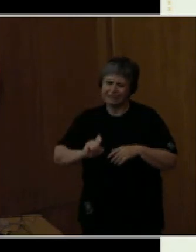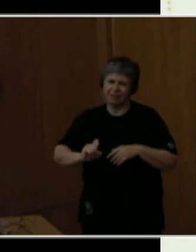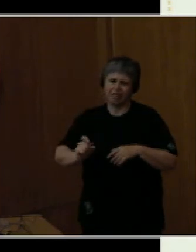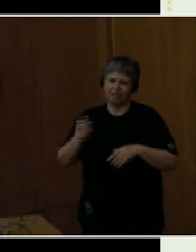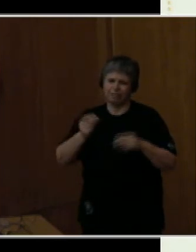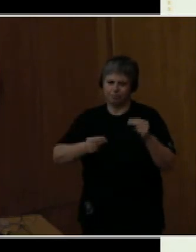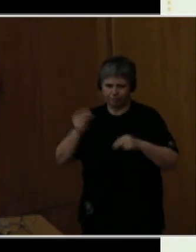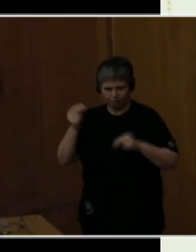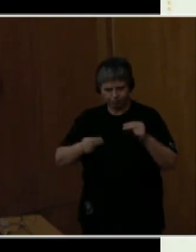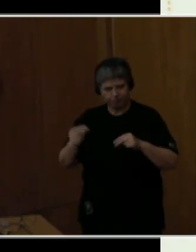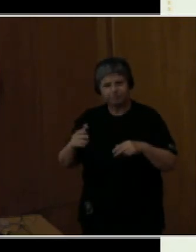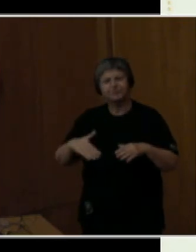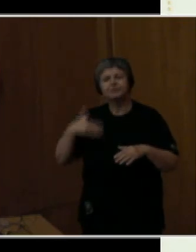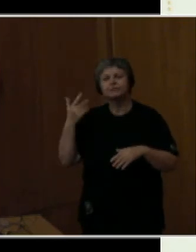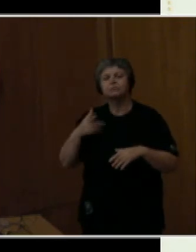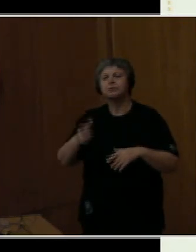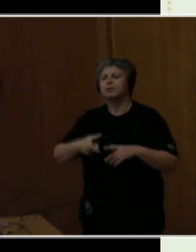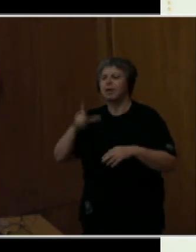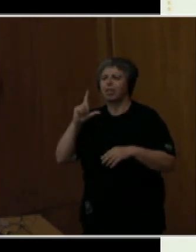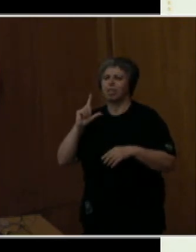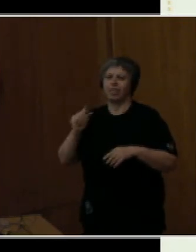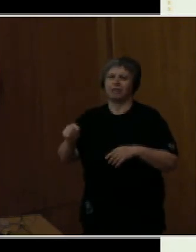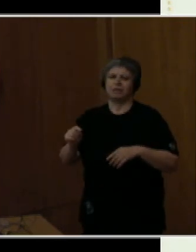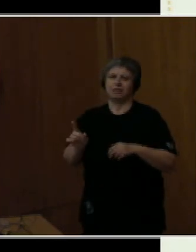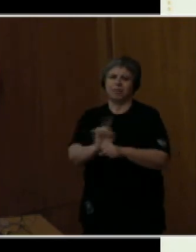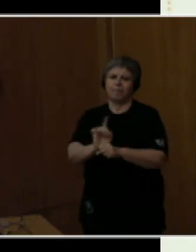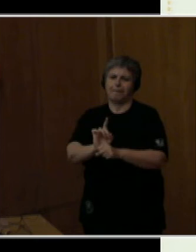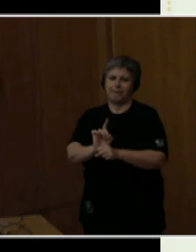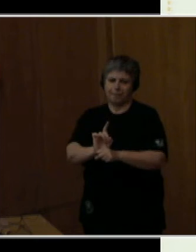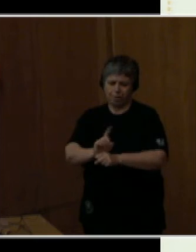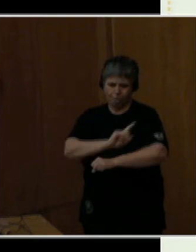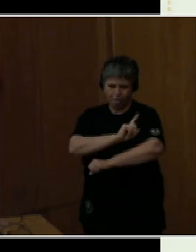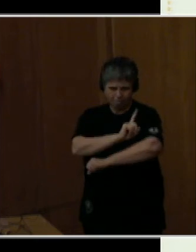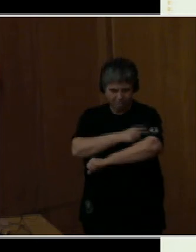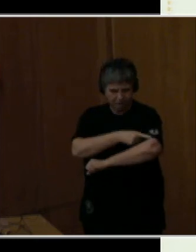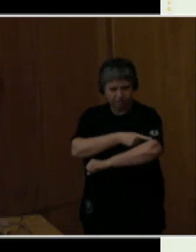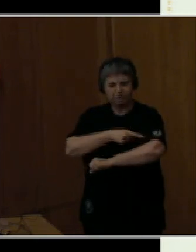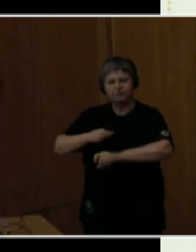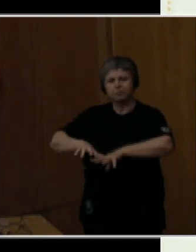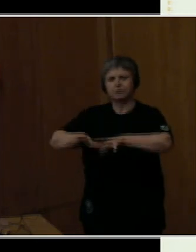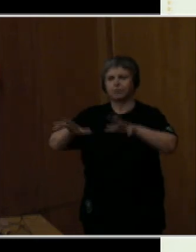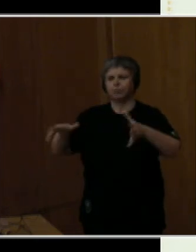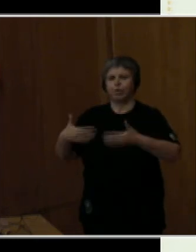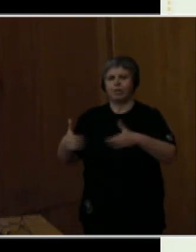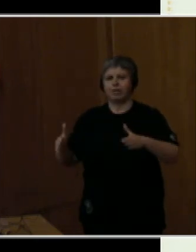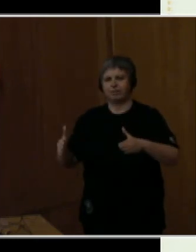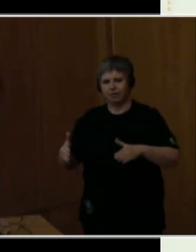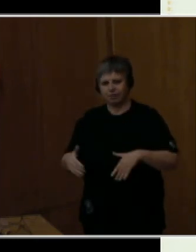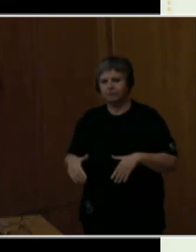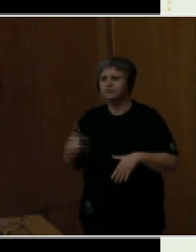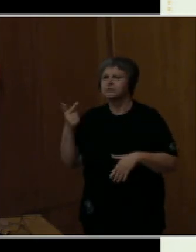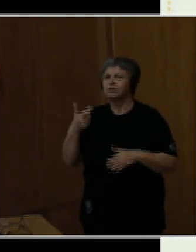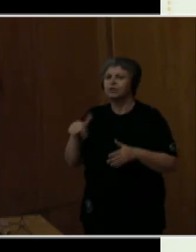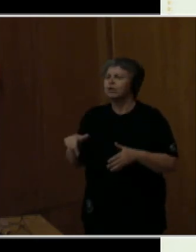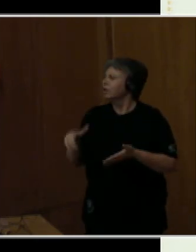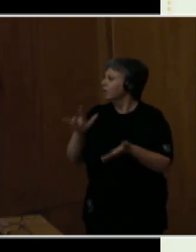ήρθε το ADSL, ήρθε η ευρυζωνικότητα και στη χώρα μας. Εδώ τι έχουμε,